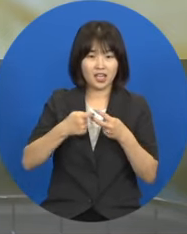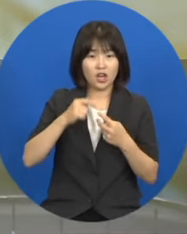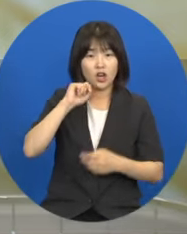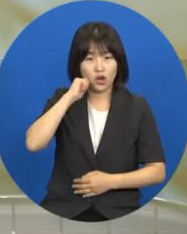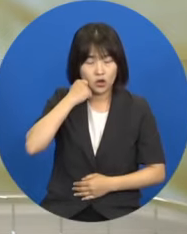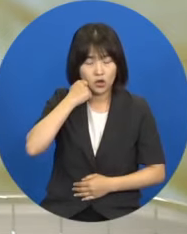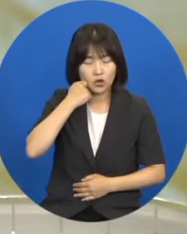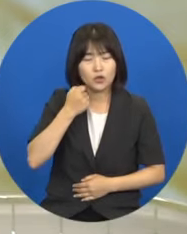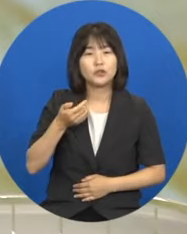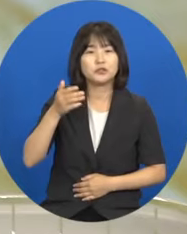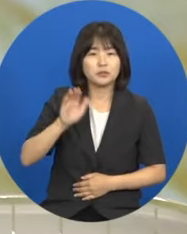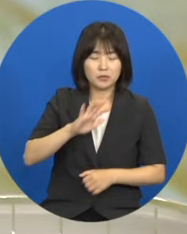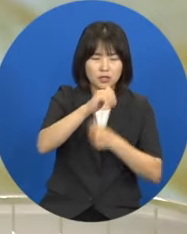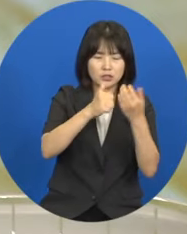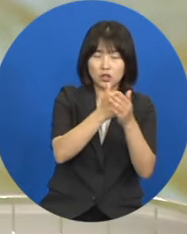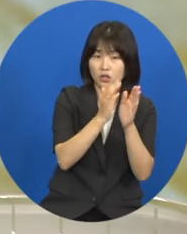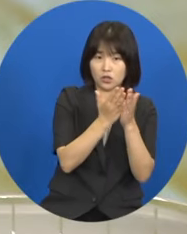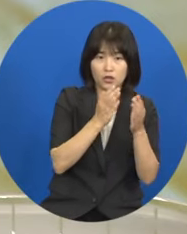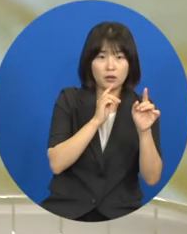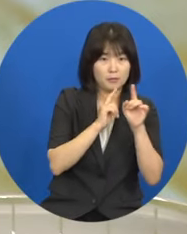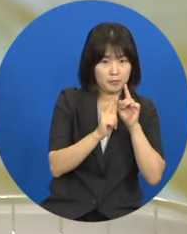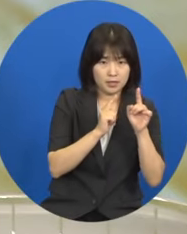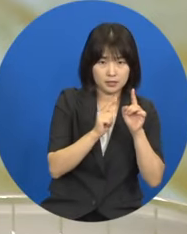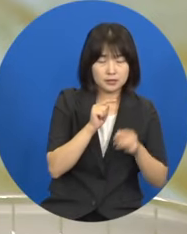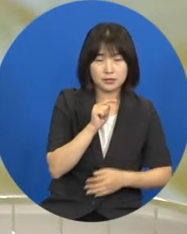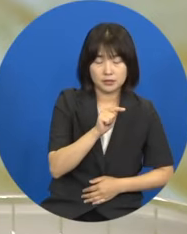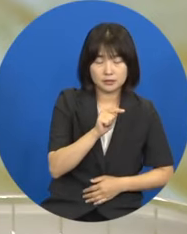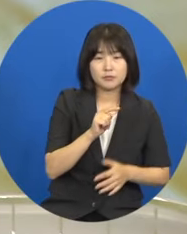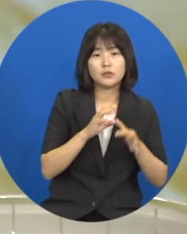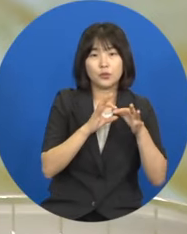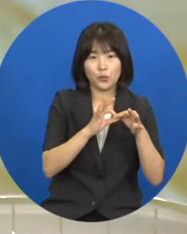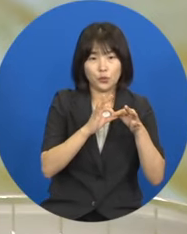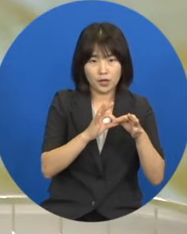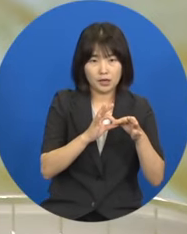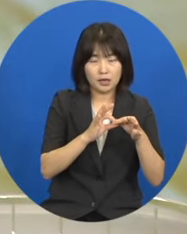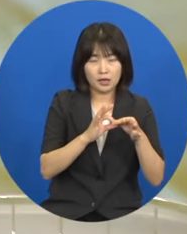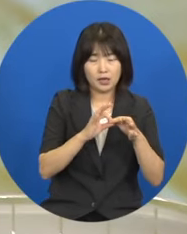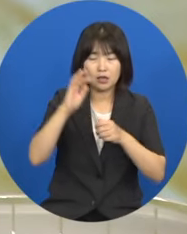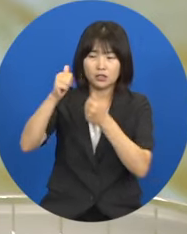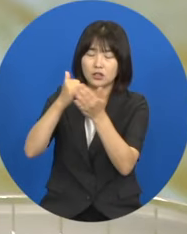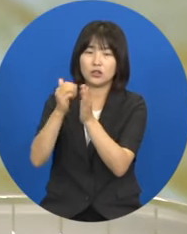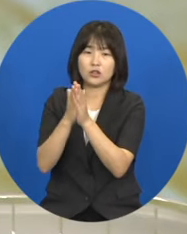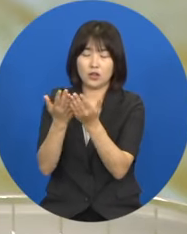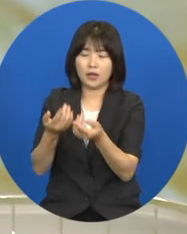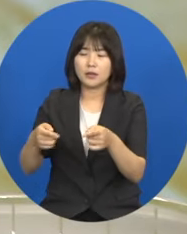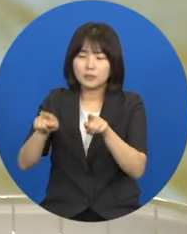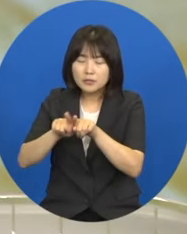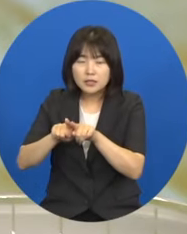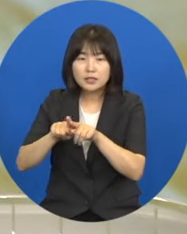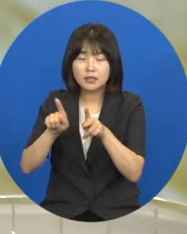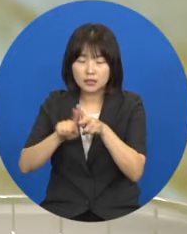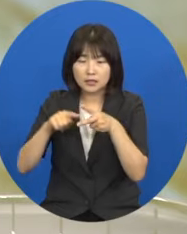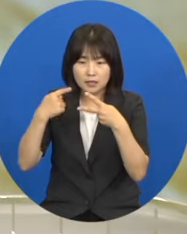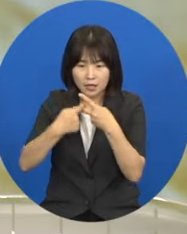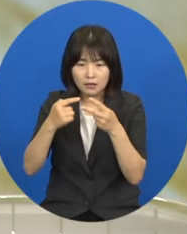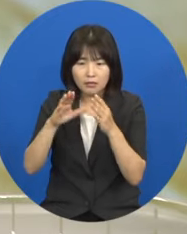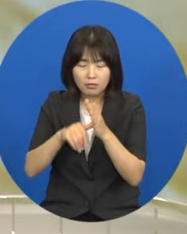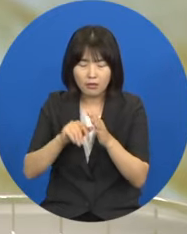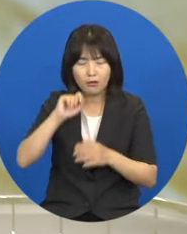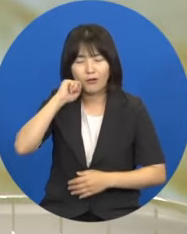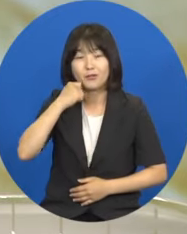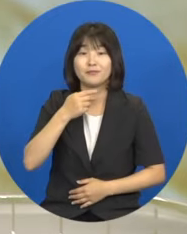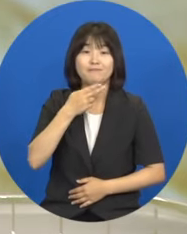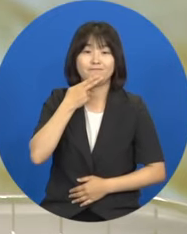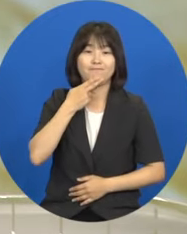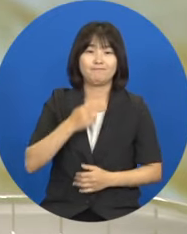어렵지만 성경 말씀을 통해서 성경과 함께 이해하면 어렵지